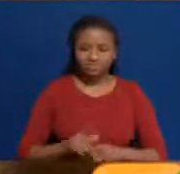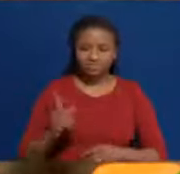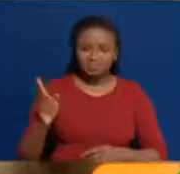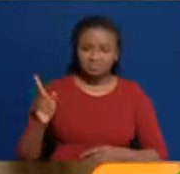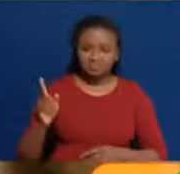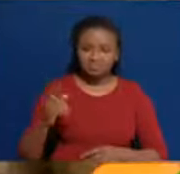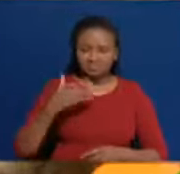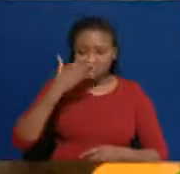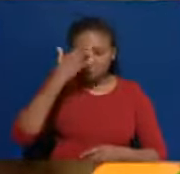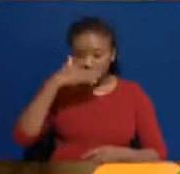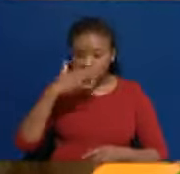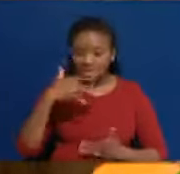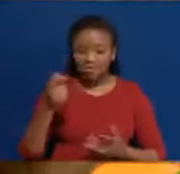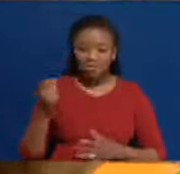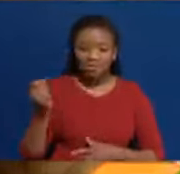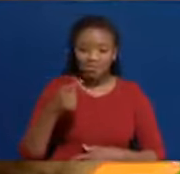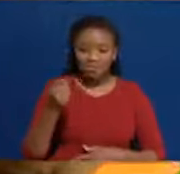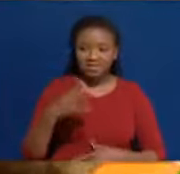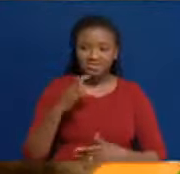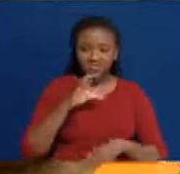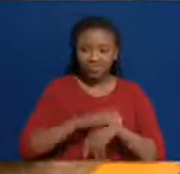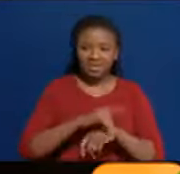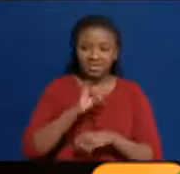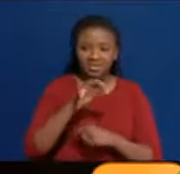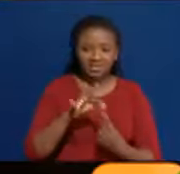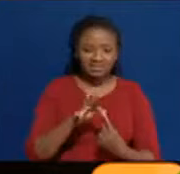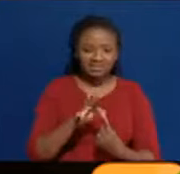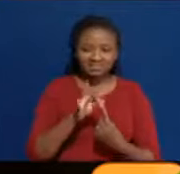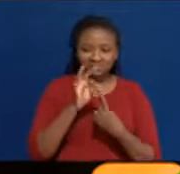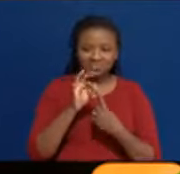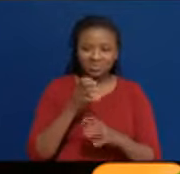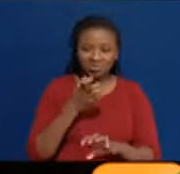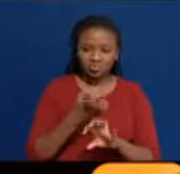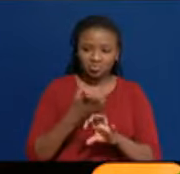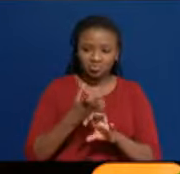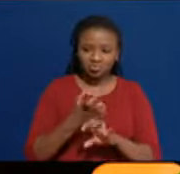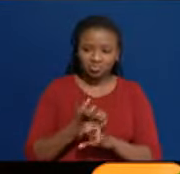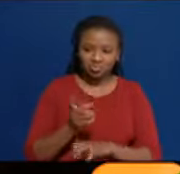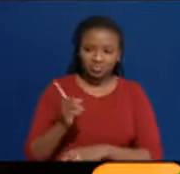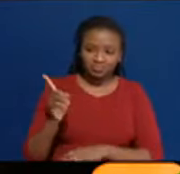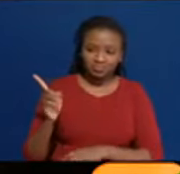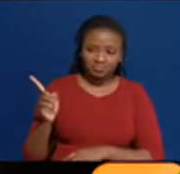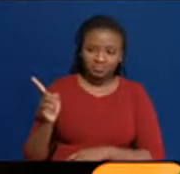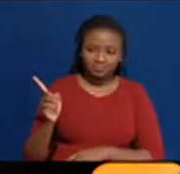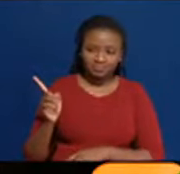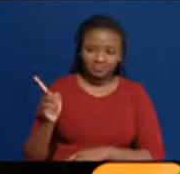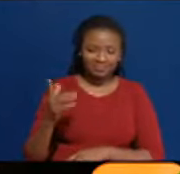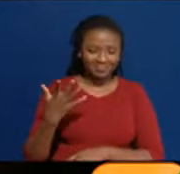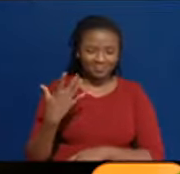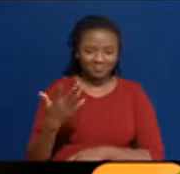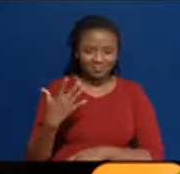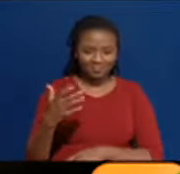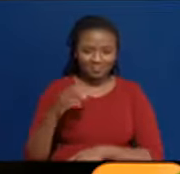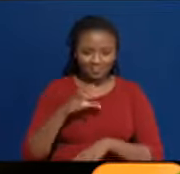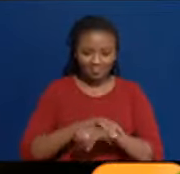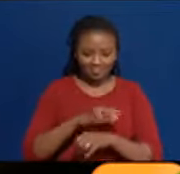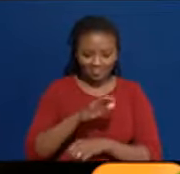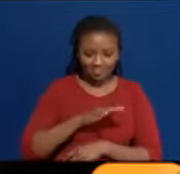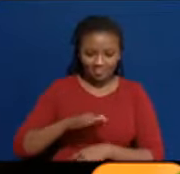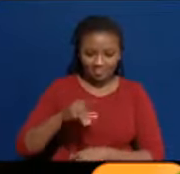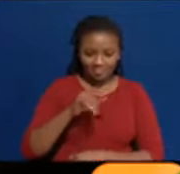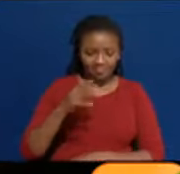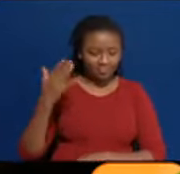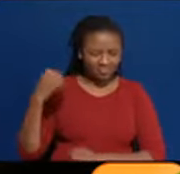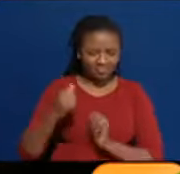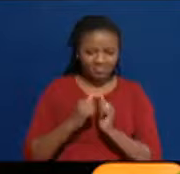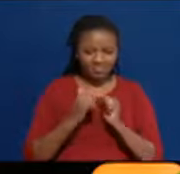days or even months to get the precious gemstones. The most precious being savorite, a green gem discovered in this area in